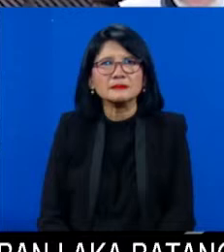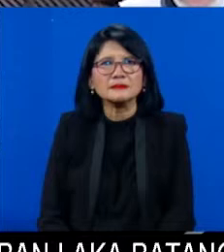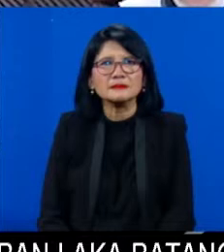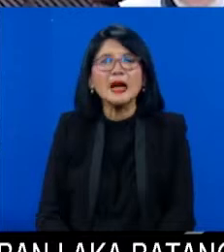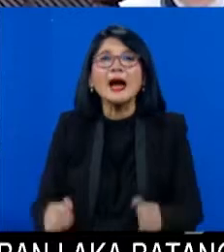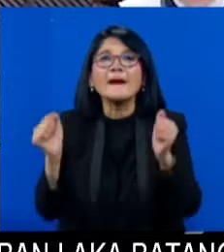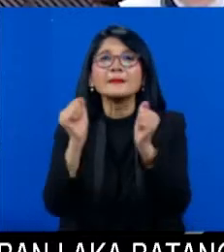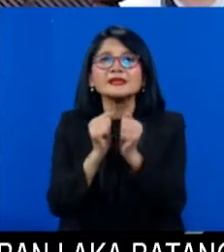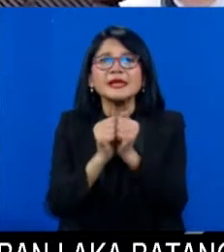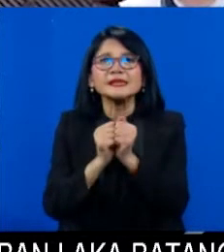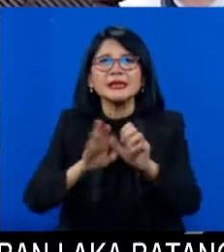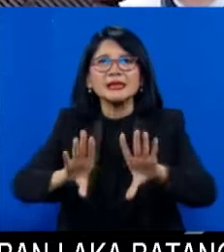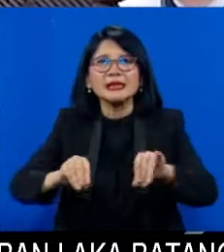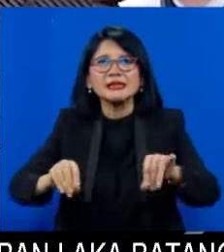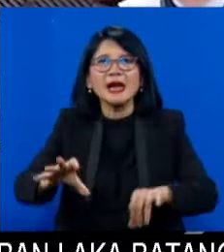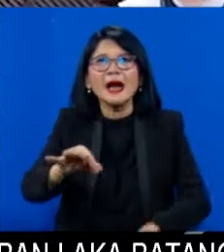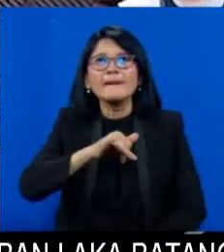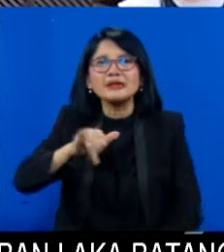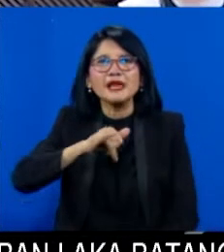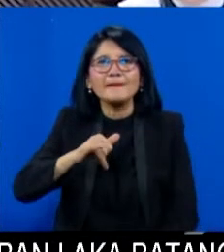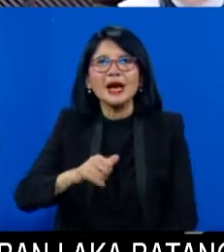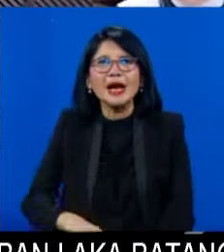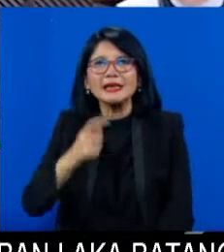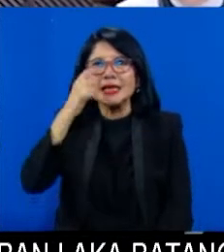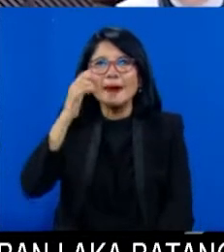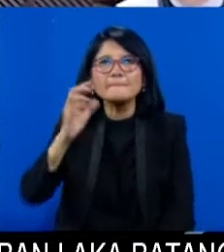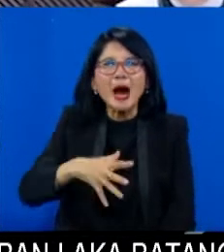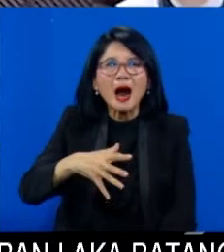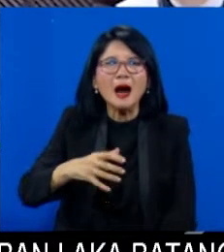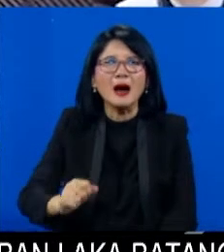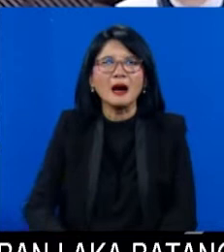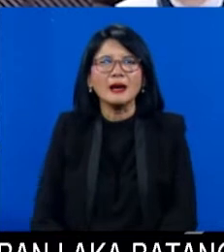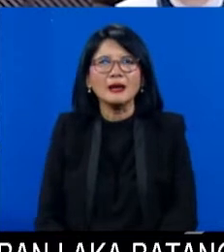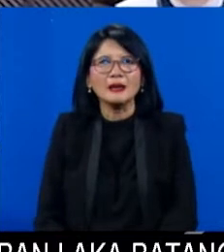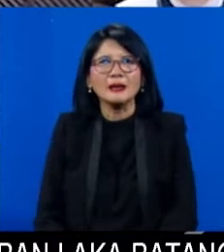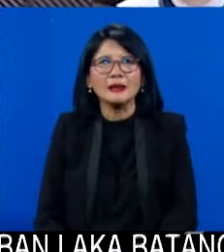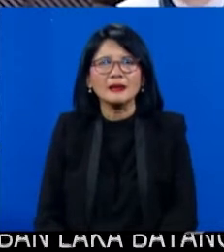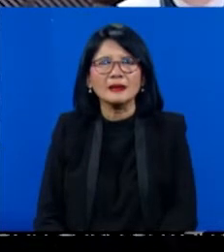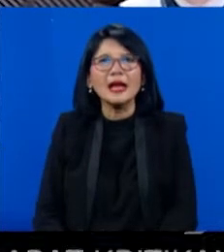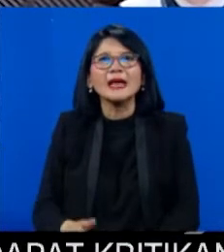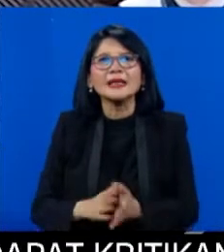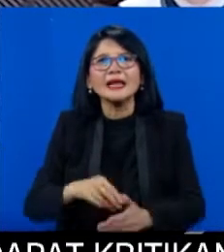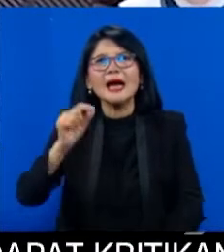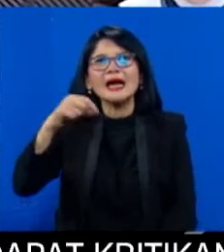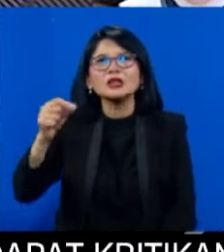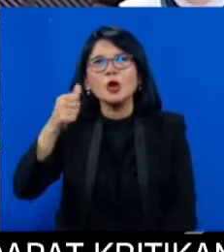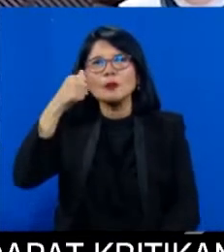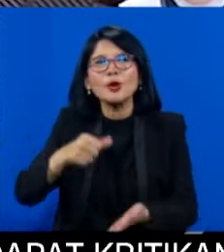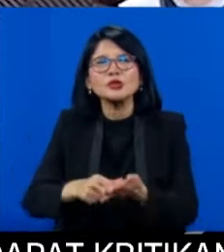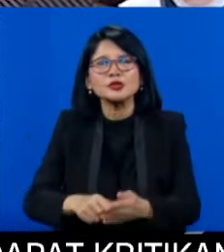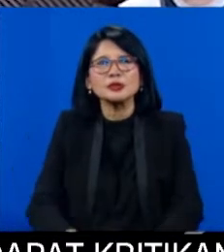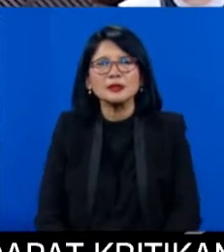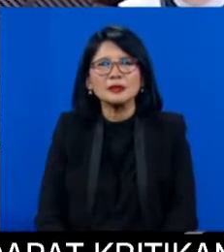perjanjian kerja bersama dengan bank penyalur dan Pos Indonesia. Bantuan